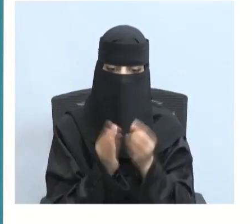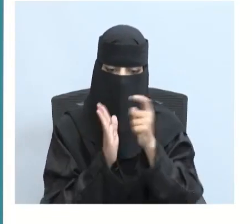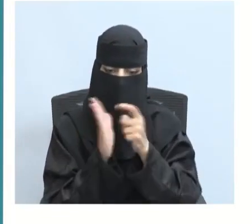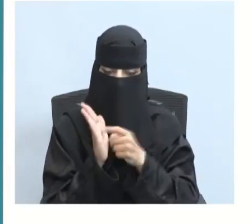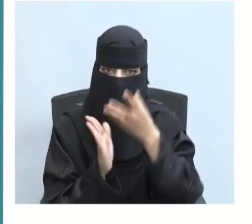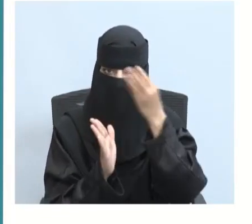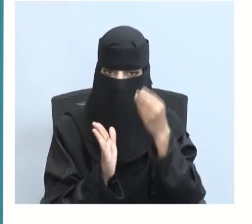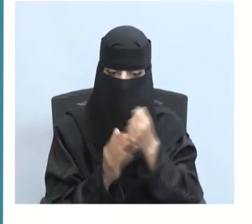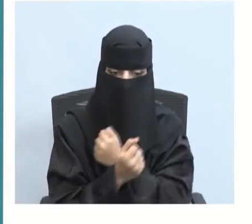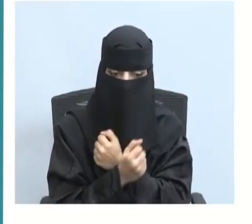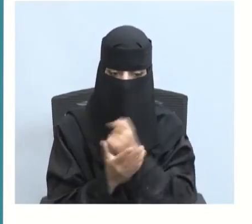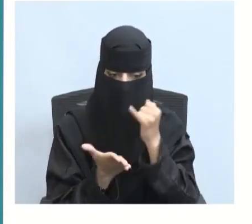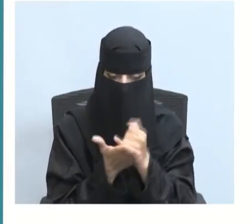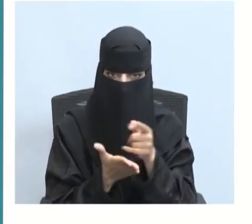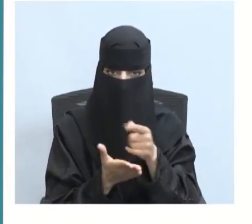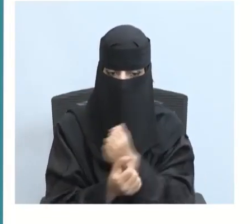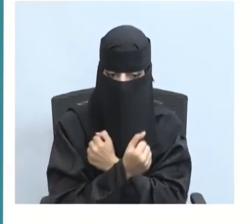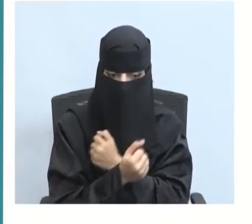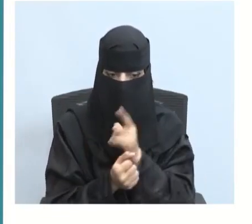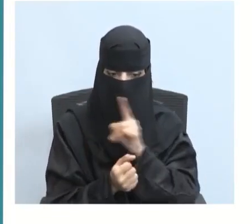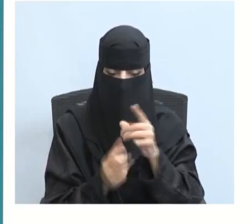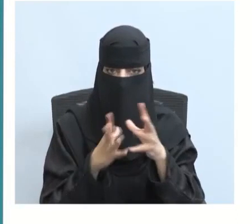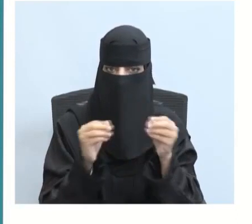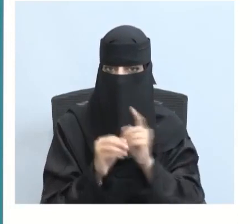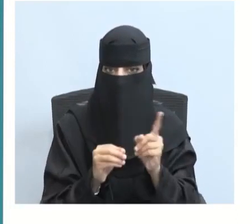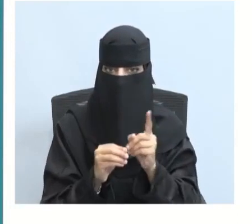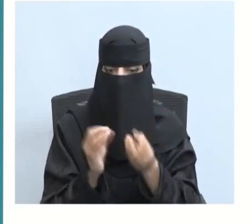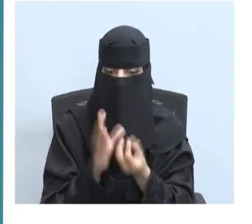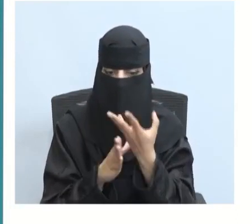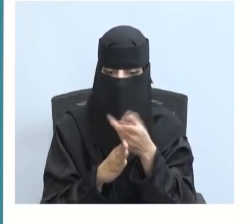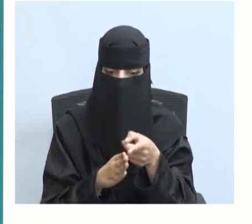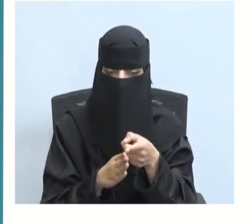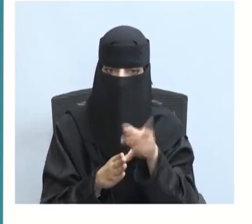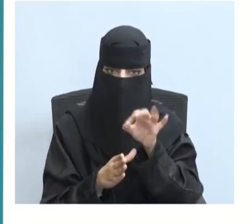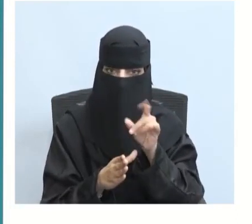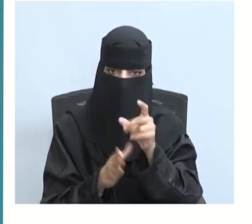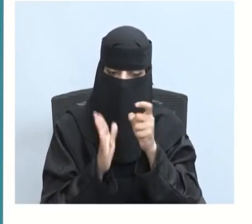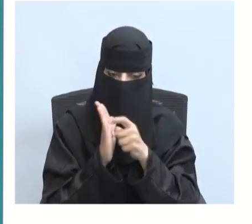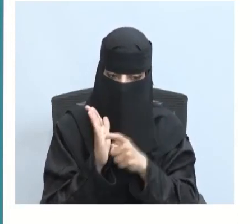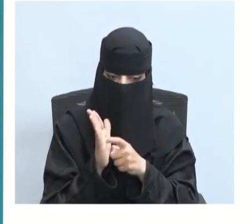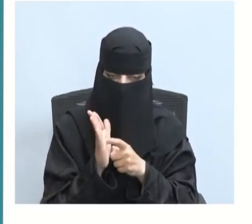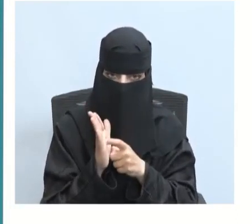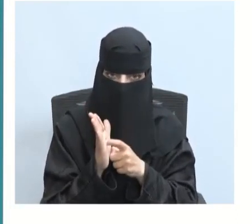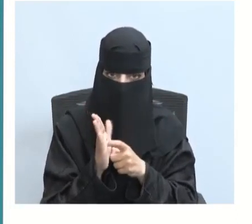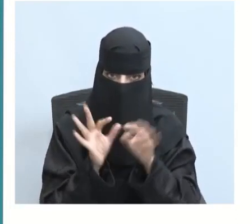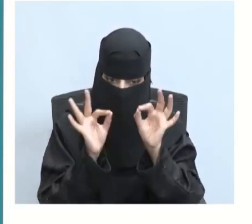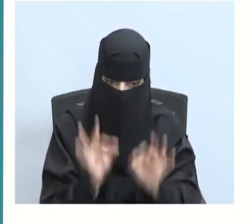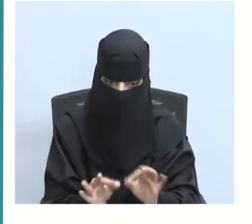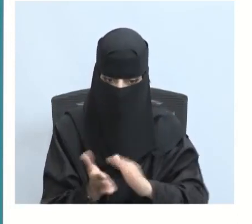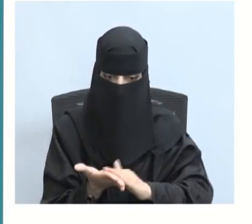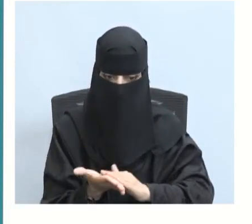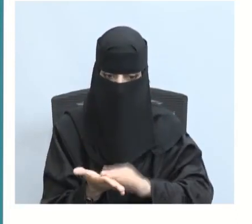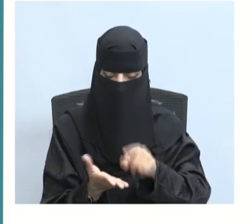حفظ الطاقه ينص على ان الطاقه لا تفنى ولا تستحدث وهي وهو من قوانين